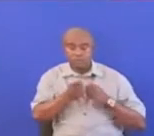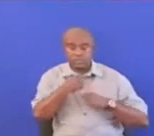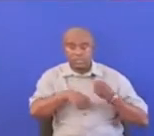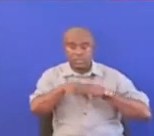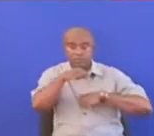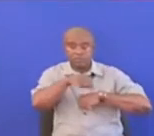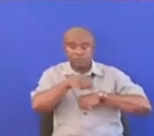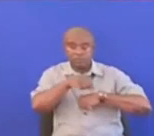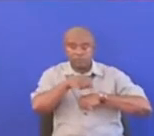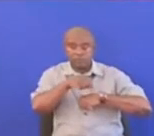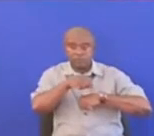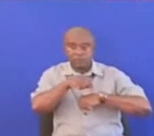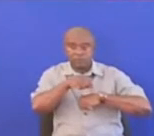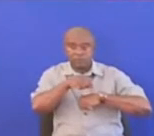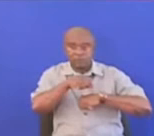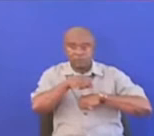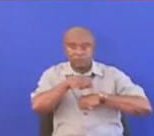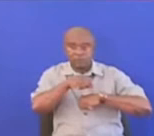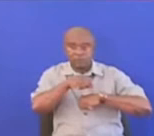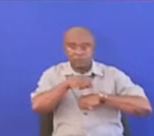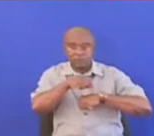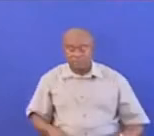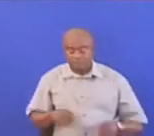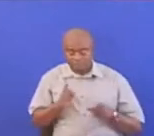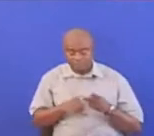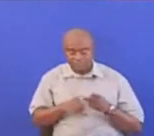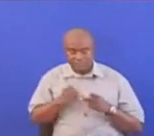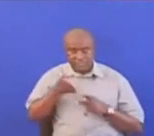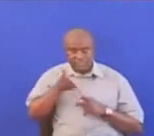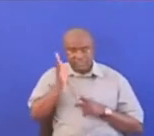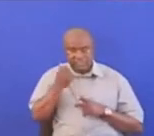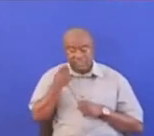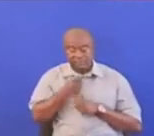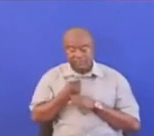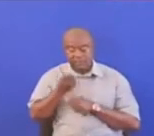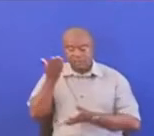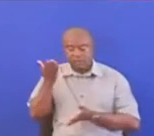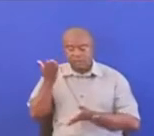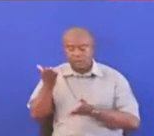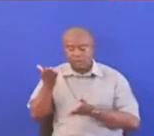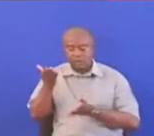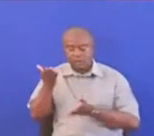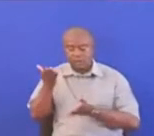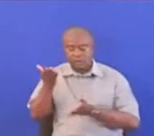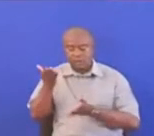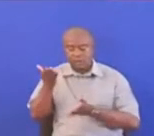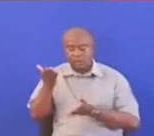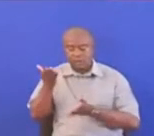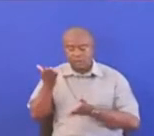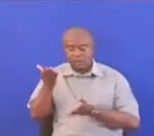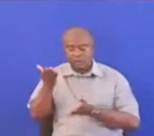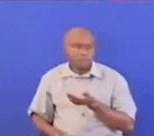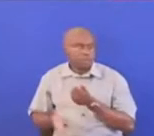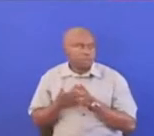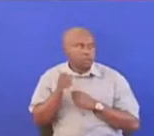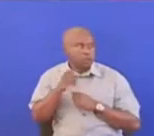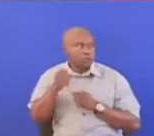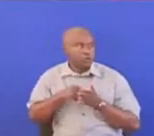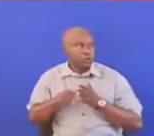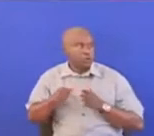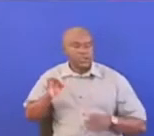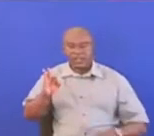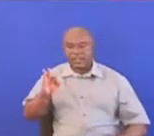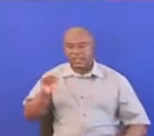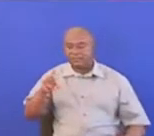wakati. Ombi langu la pili kwa serikali, tathmini ifanyike haraka walipofidia wale